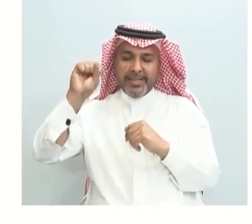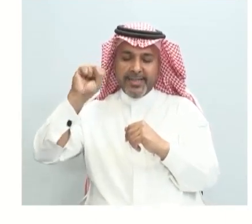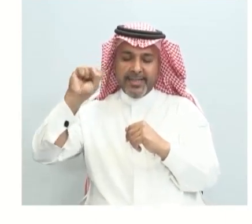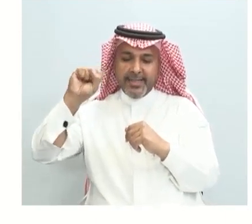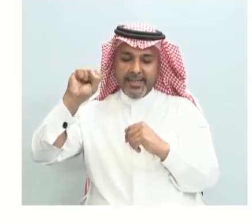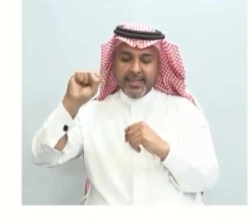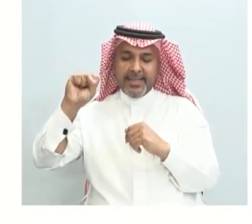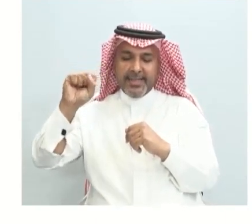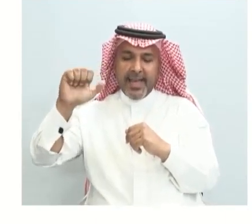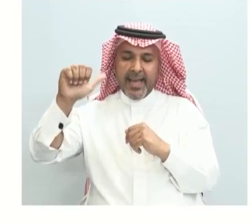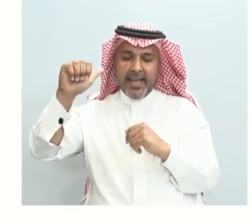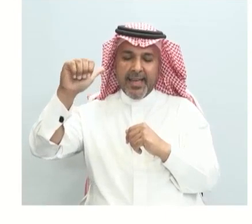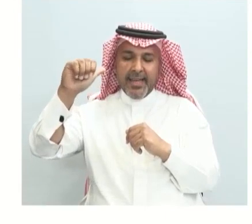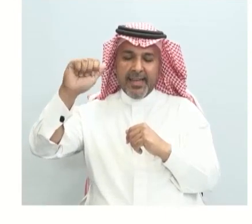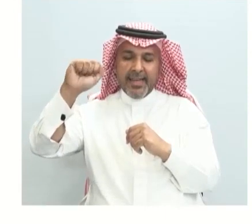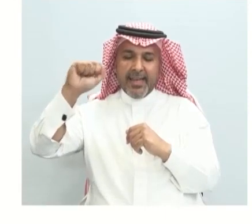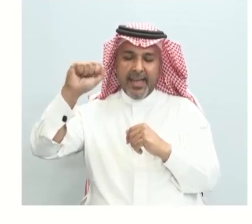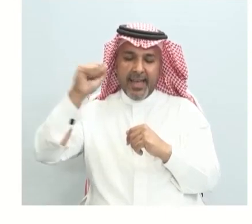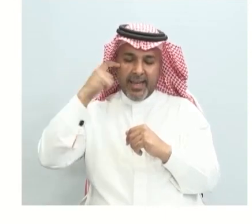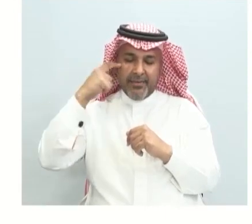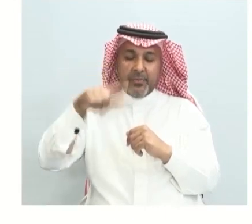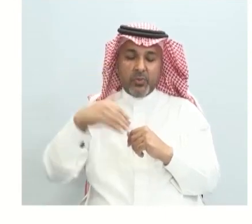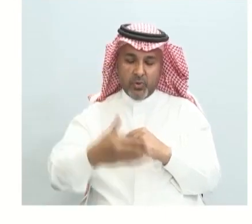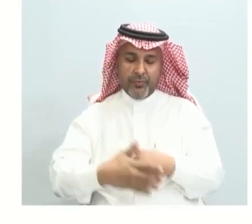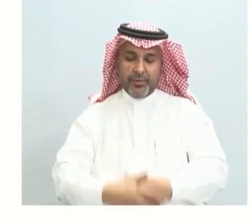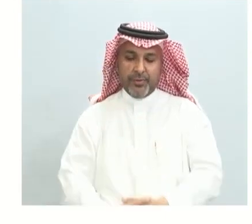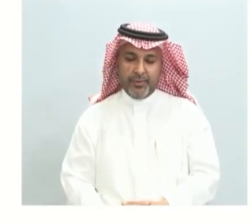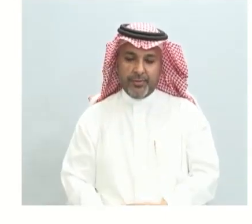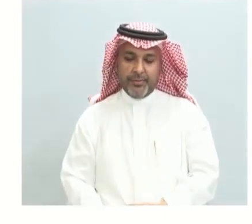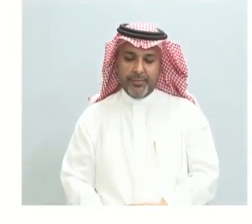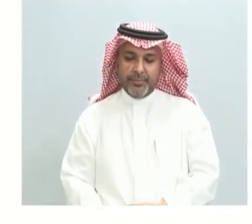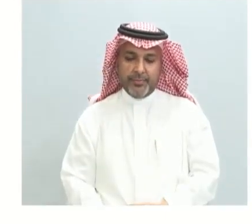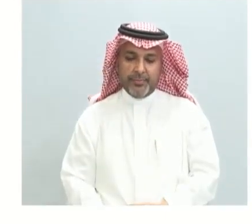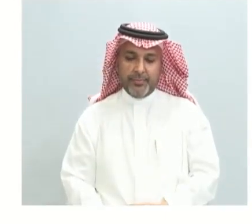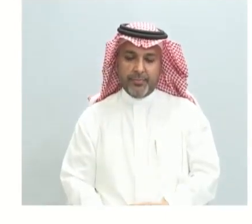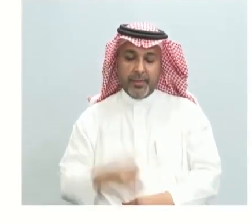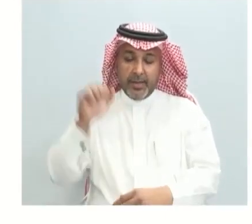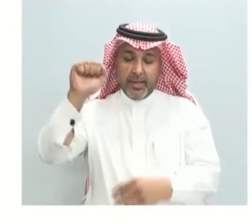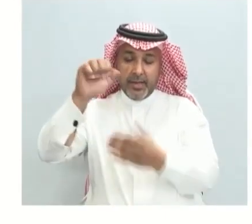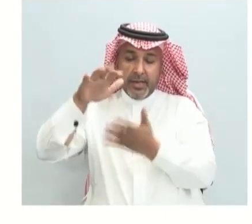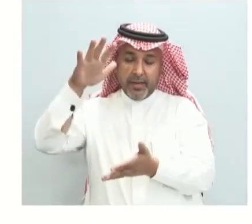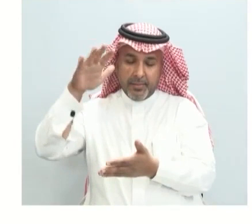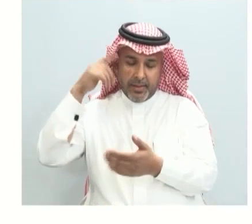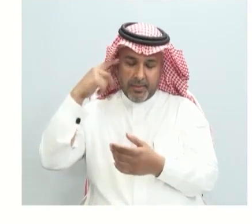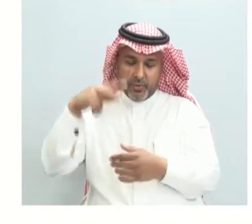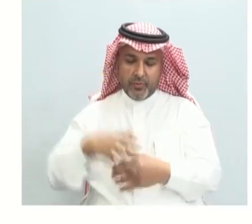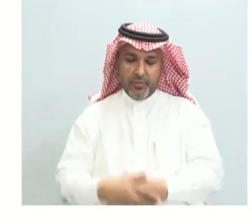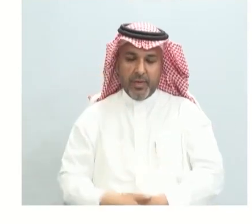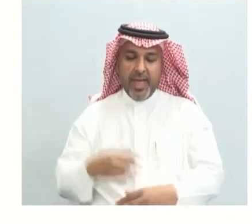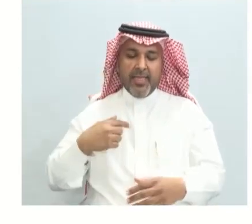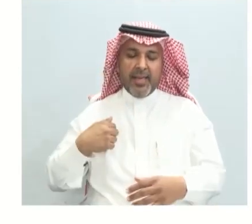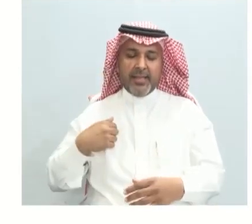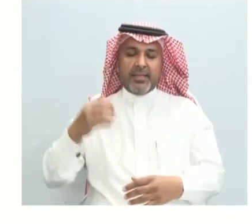هو قانون اللي يسمى قانون جيب التمام ليش سمينا قانون جيب التمام لان احنا وظفنا في